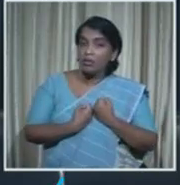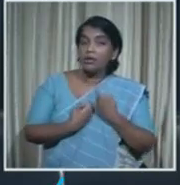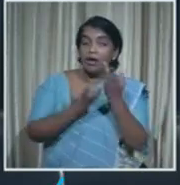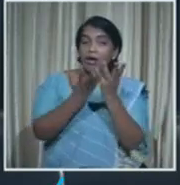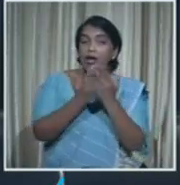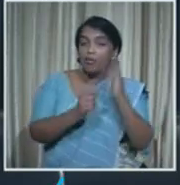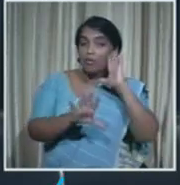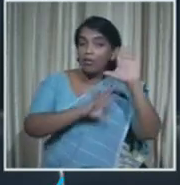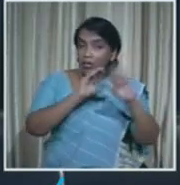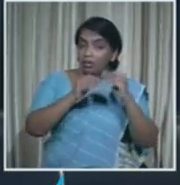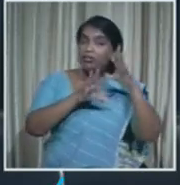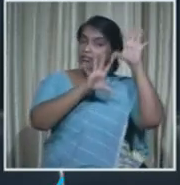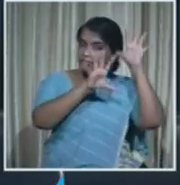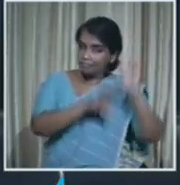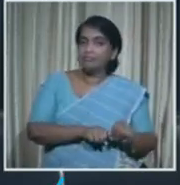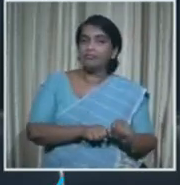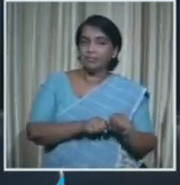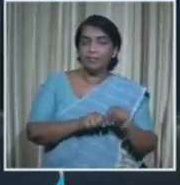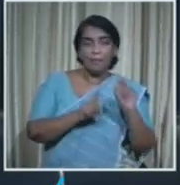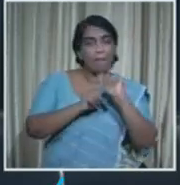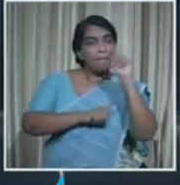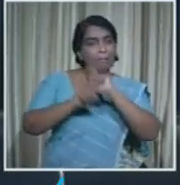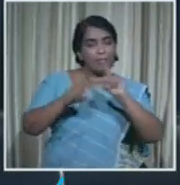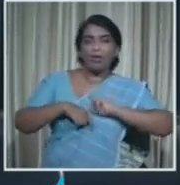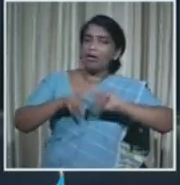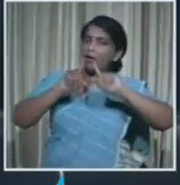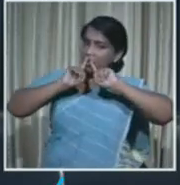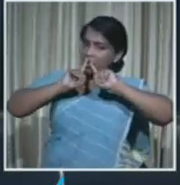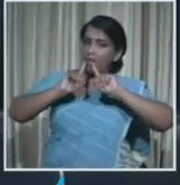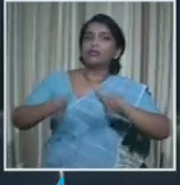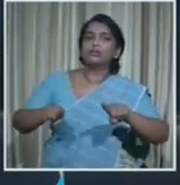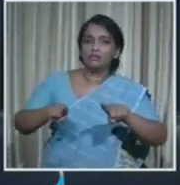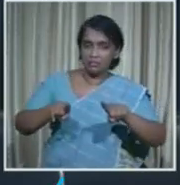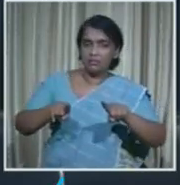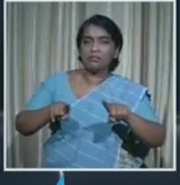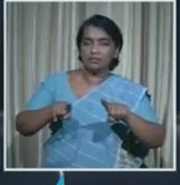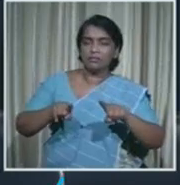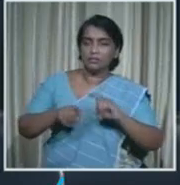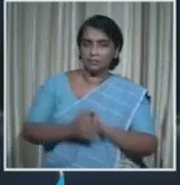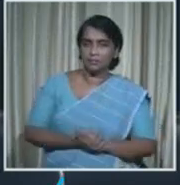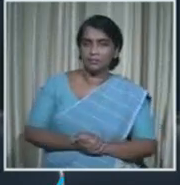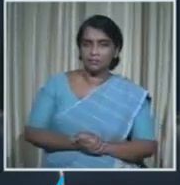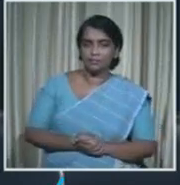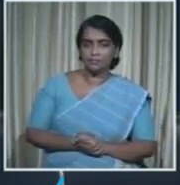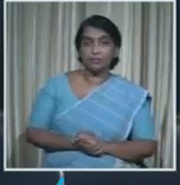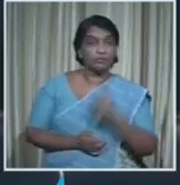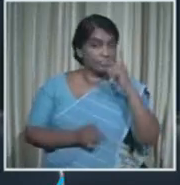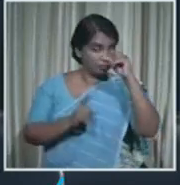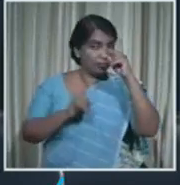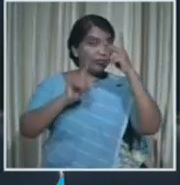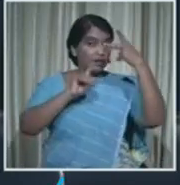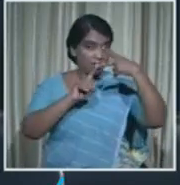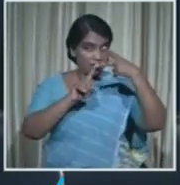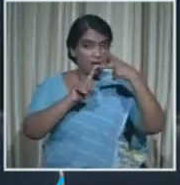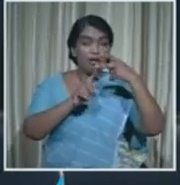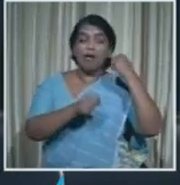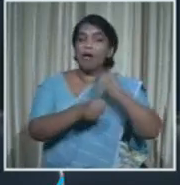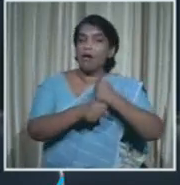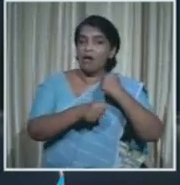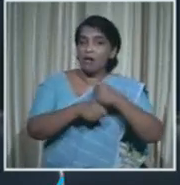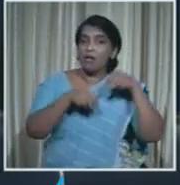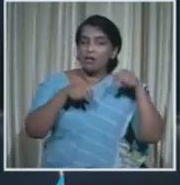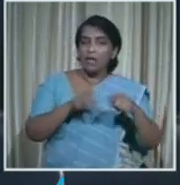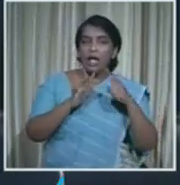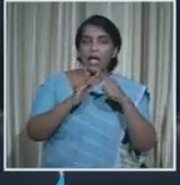ලේඛන ඔක්කොම අරගෙන මේ සභාව ඉදිරිපිට තබාවට ඉදිරිපත් කරන්න කියලා දෙවනුව ආණ්ඩුව දැන්